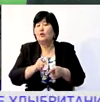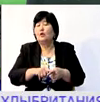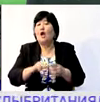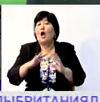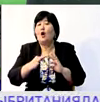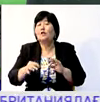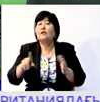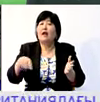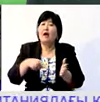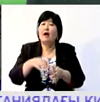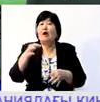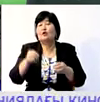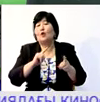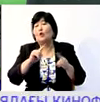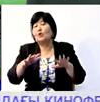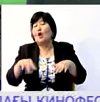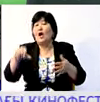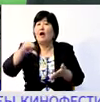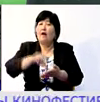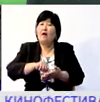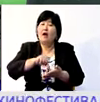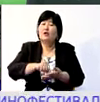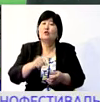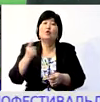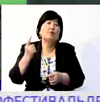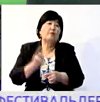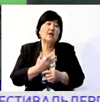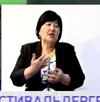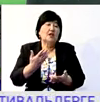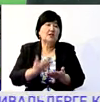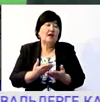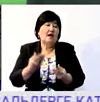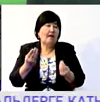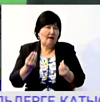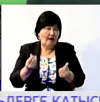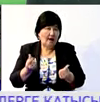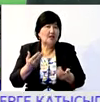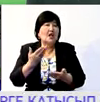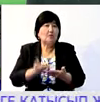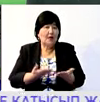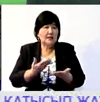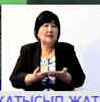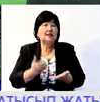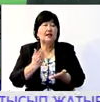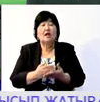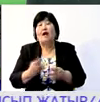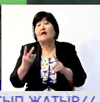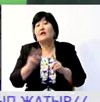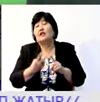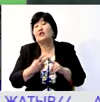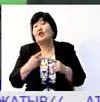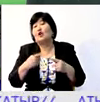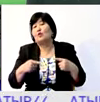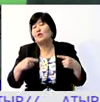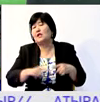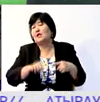аудандағы, қаладағы сот отырыстарына қатысу, ол біріншіден жаңа қаражат мәселесіне келіп тіреледі, екіншіден бірінші неше